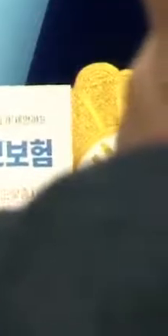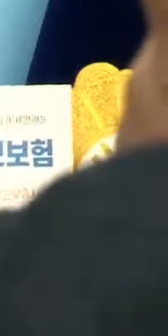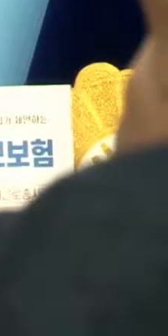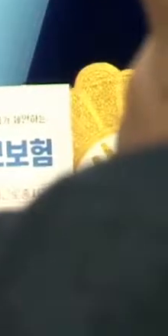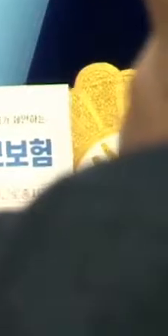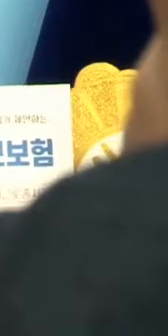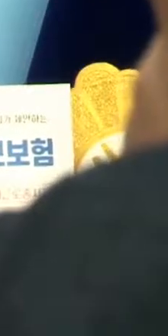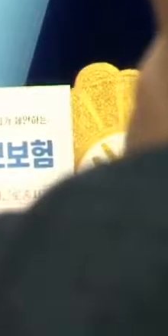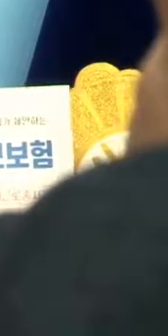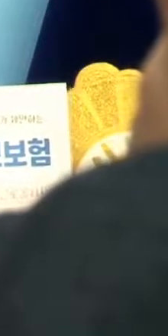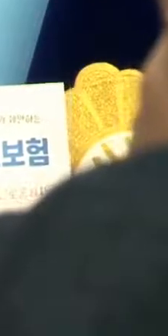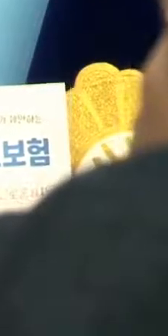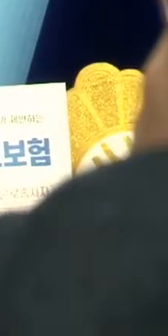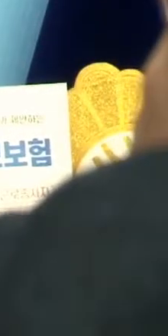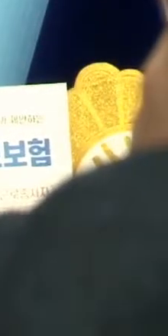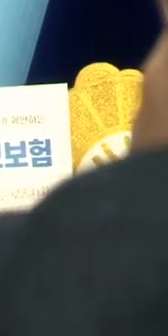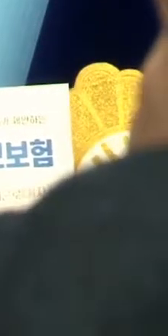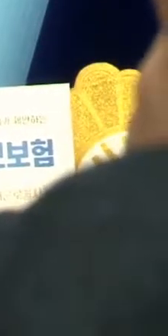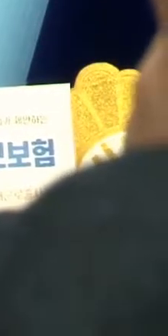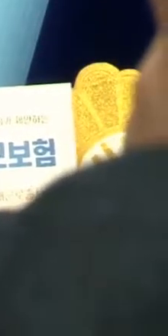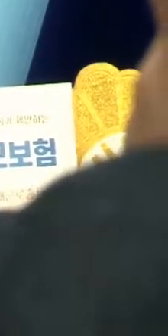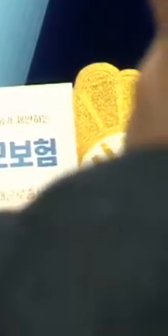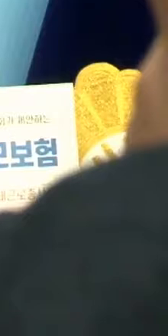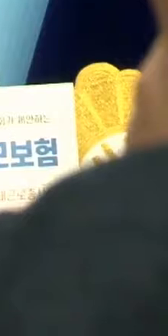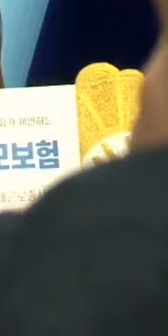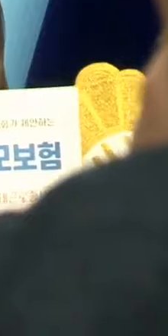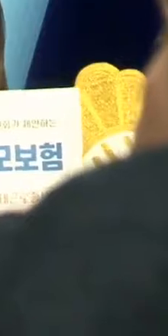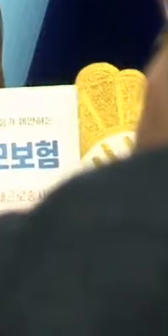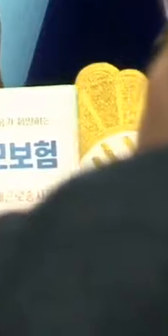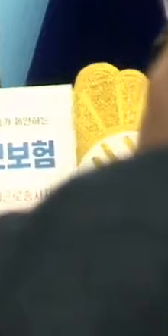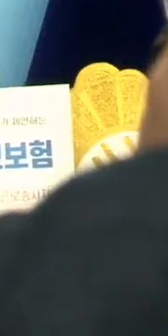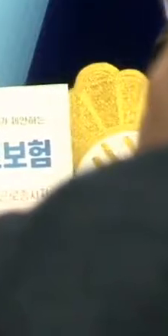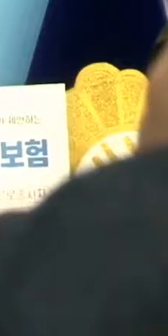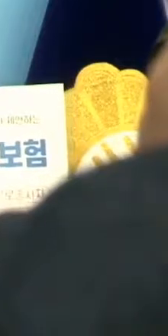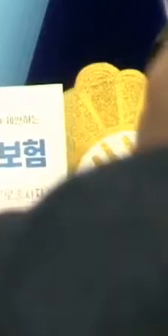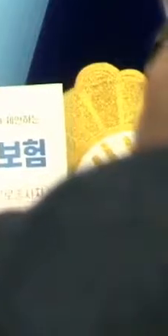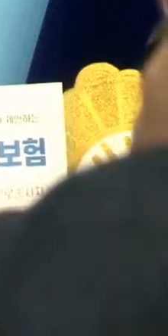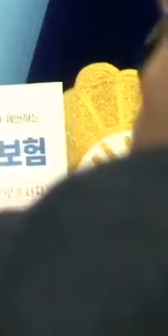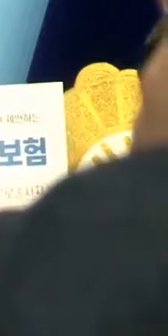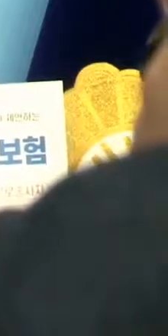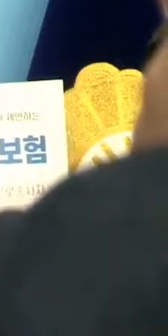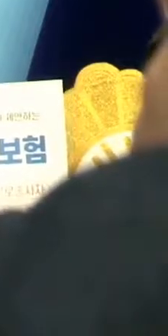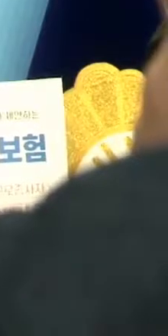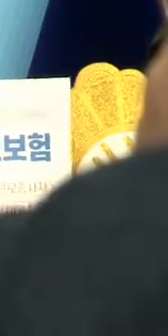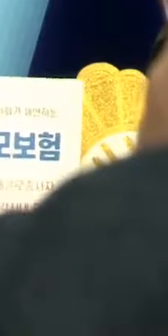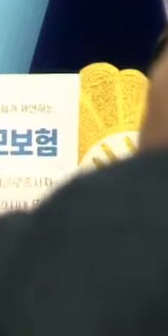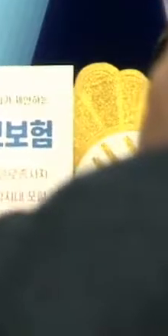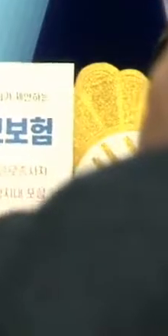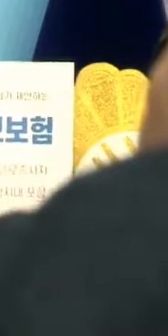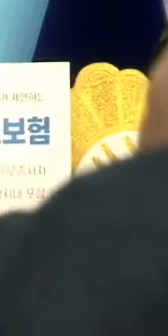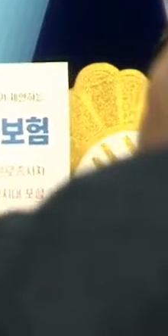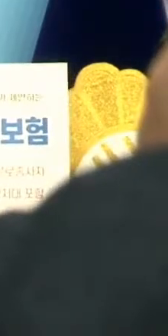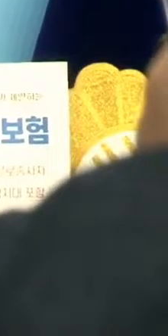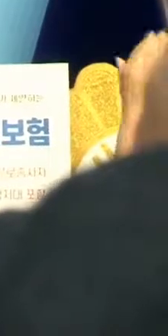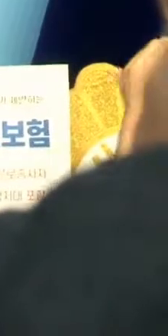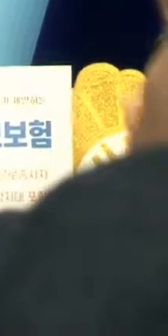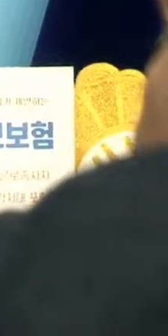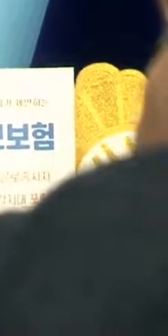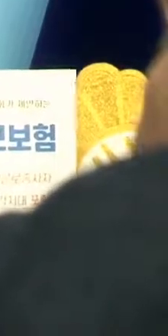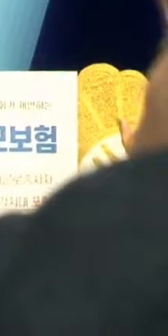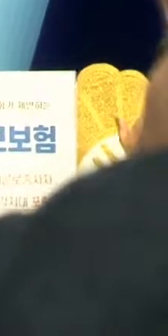위원장 킨 미 입니다 우리 국민의 힘 비상대책위원회는 여러분들도 잘 아시다시피 대한민국 합계